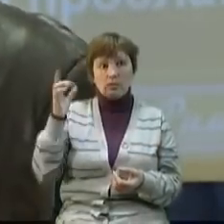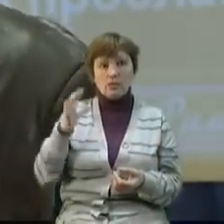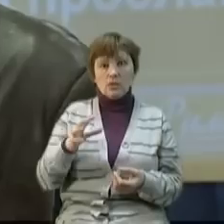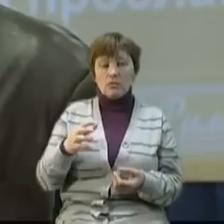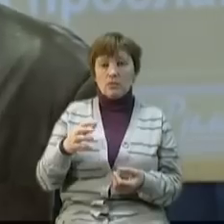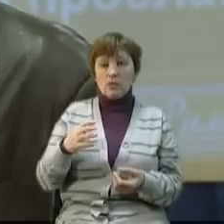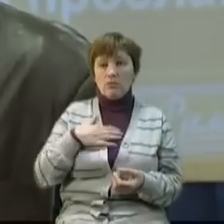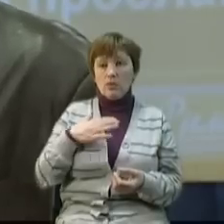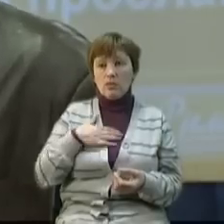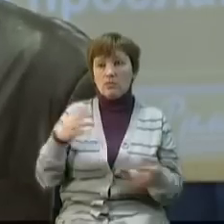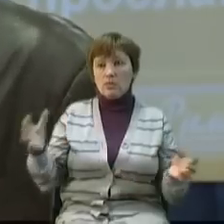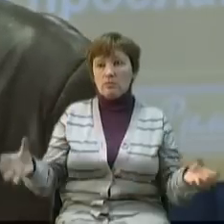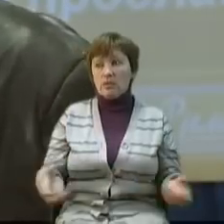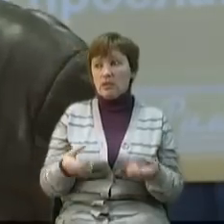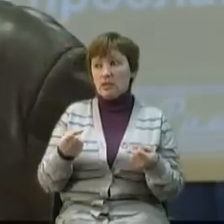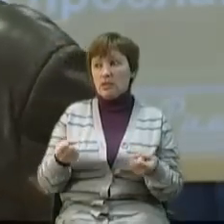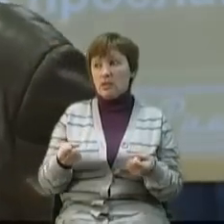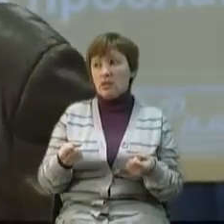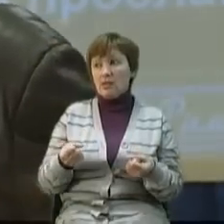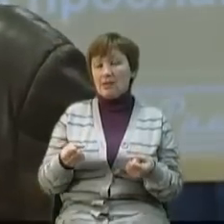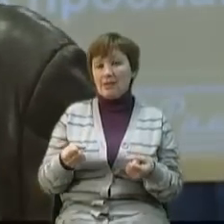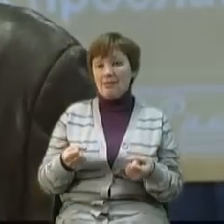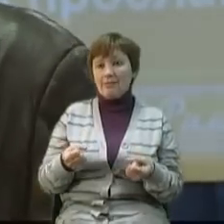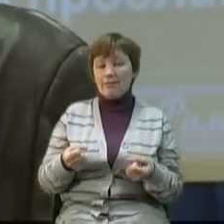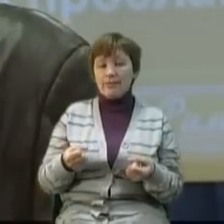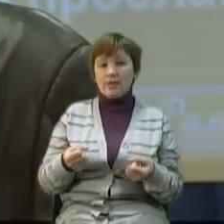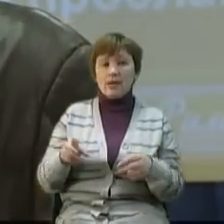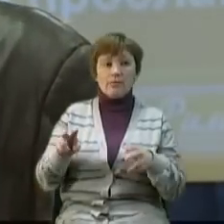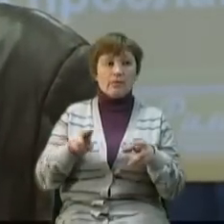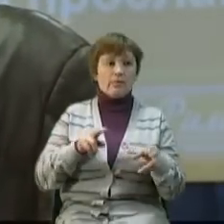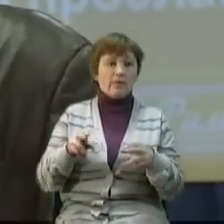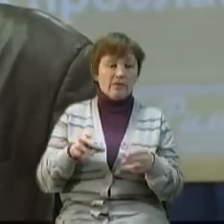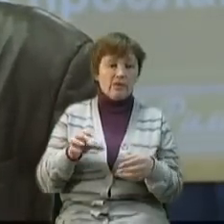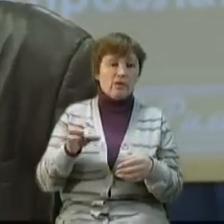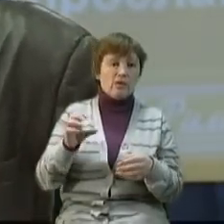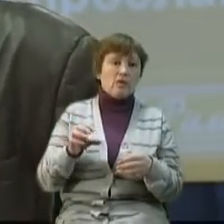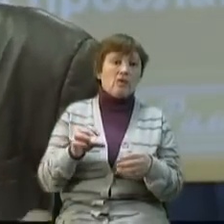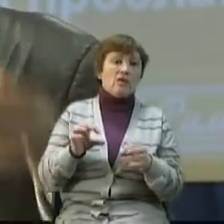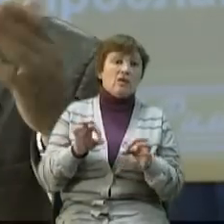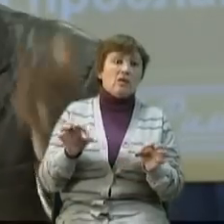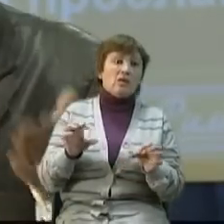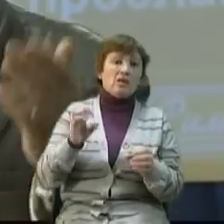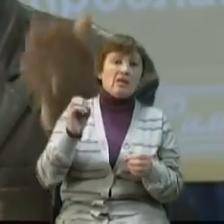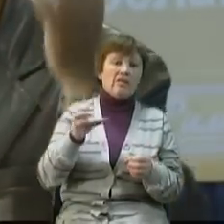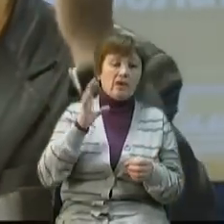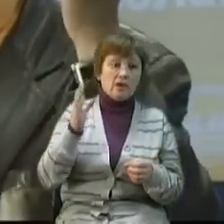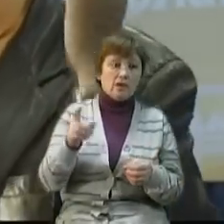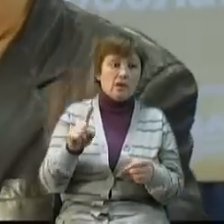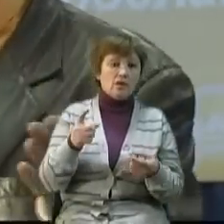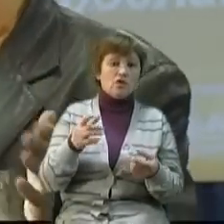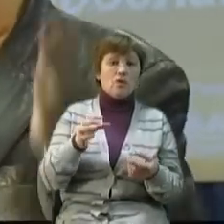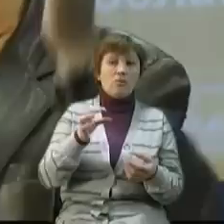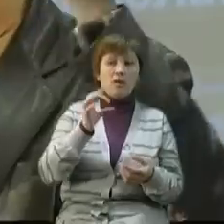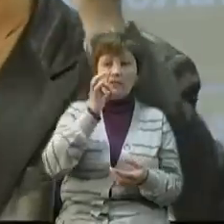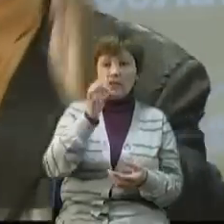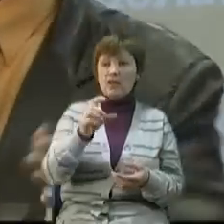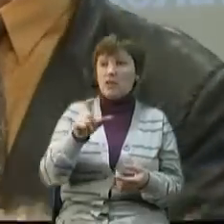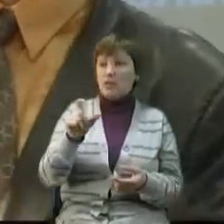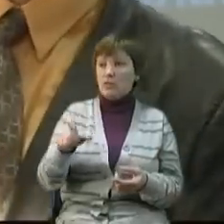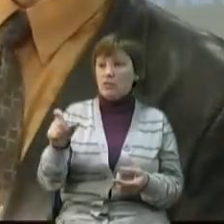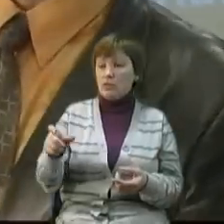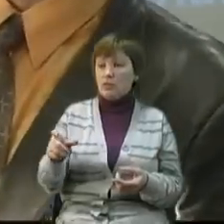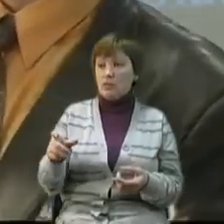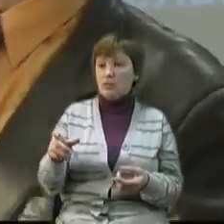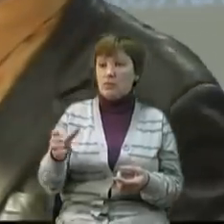спасении, я уже об этом говорю, это, я проповедую Евангелие, о чем говорить людям в самое первое время, когда их